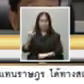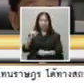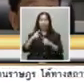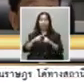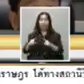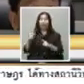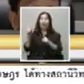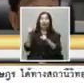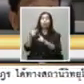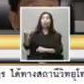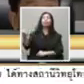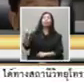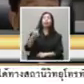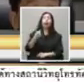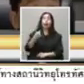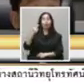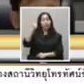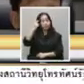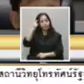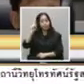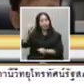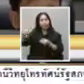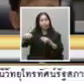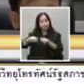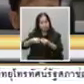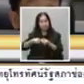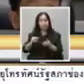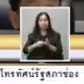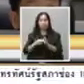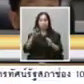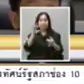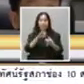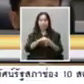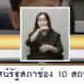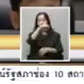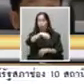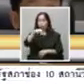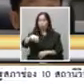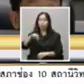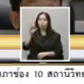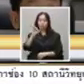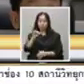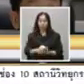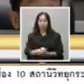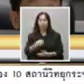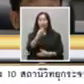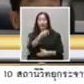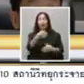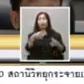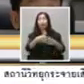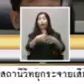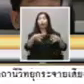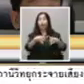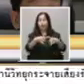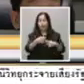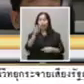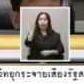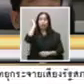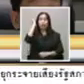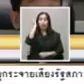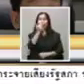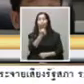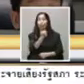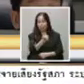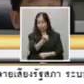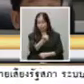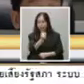ความสั่งแล้วก็มีความเห็นเพราะฉะนั้นไม่ผูกพันทุกองค์กรจึงให้นะฝ่ายค้านนะครับอภิปรายน